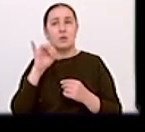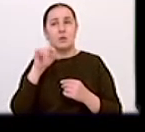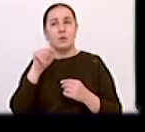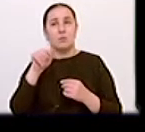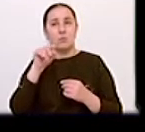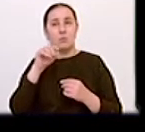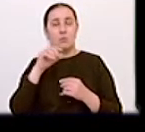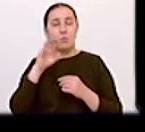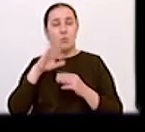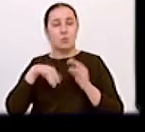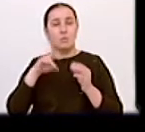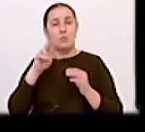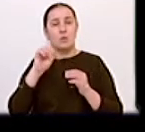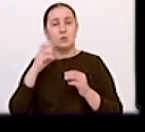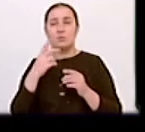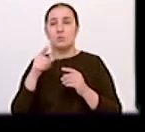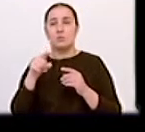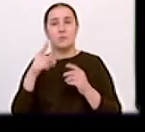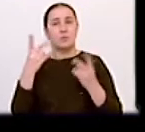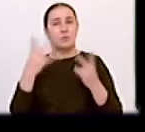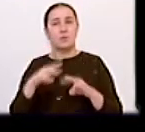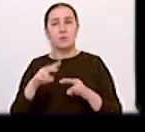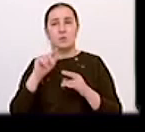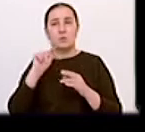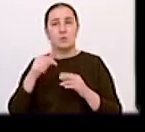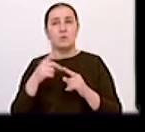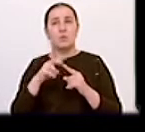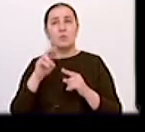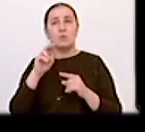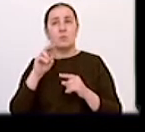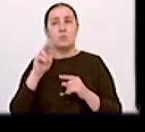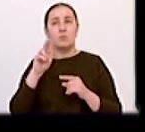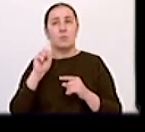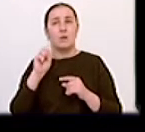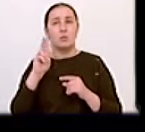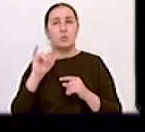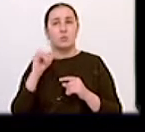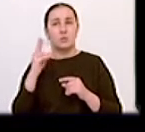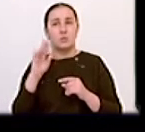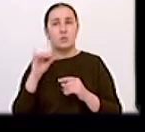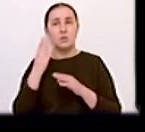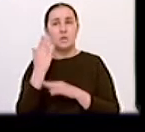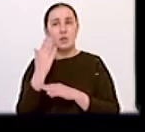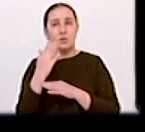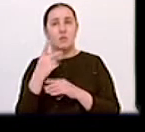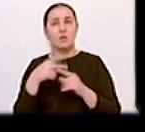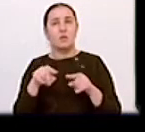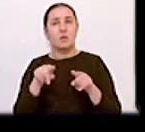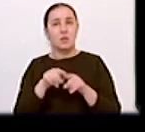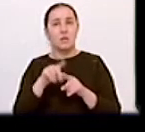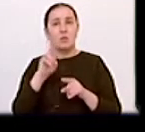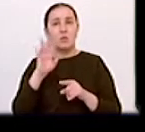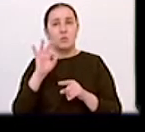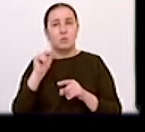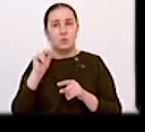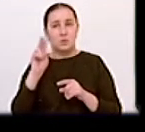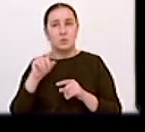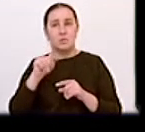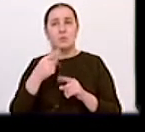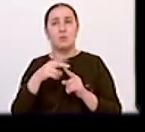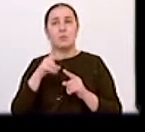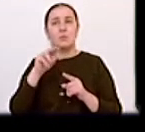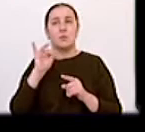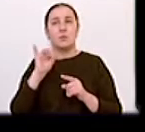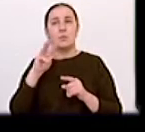вот после макушки нам не нужно запятой. Какие макушки? Макушки деревьев. И кочки, запятая, и